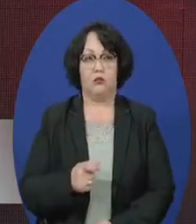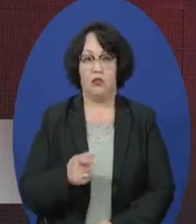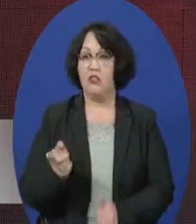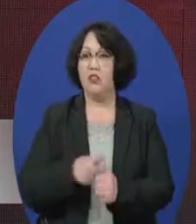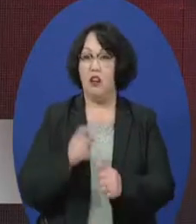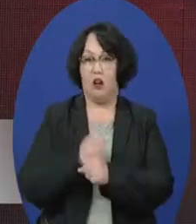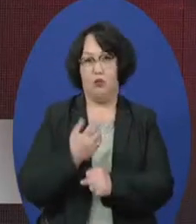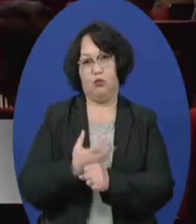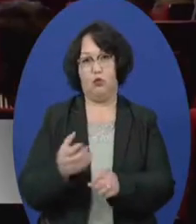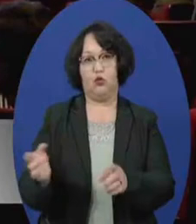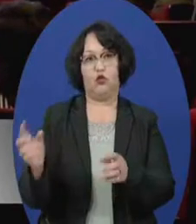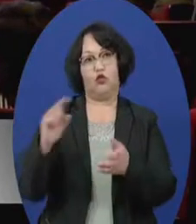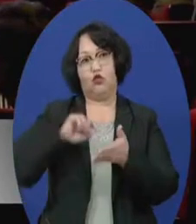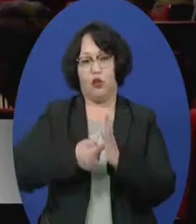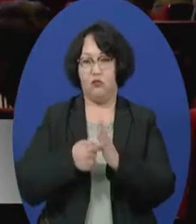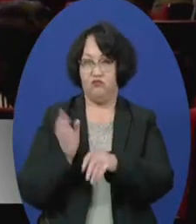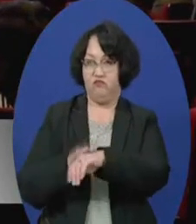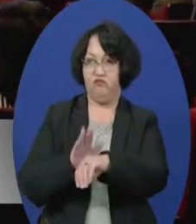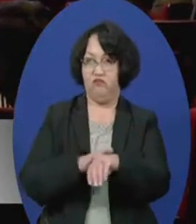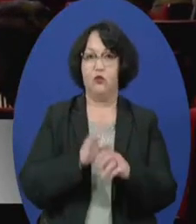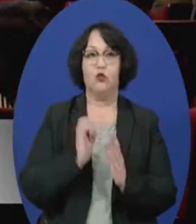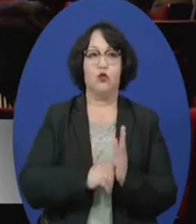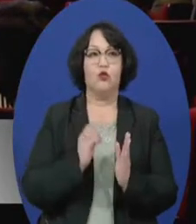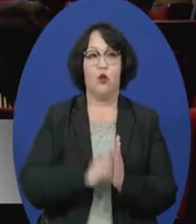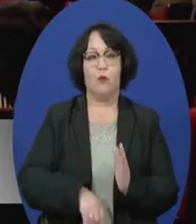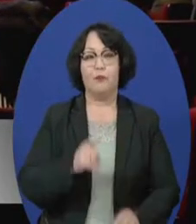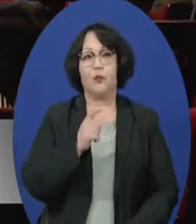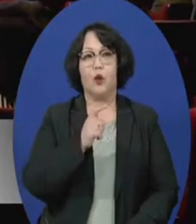чи нэрээ амжуулах юм аа.